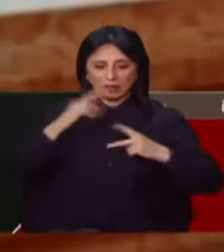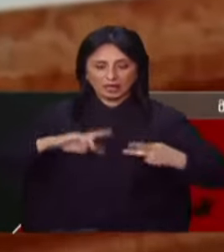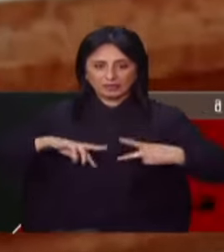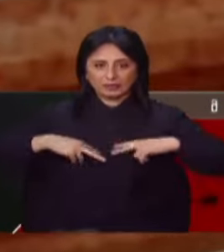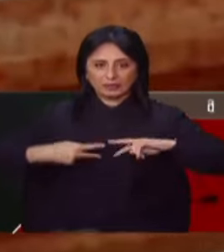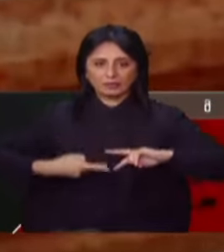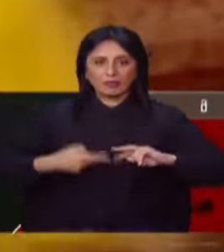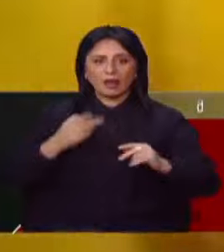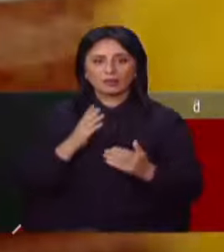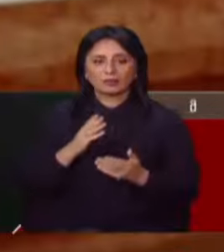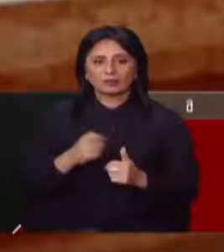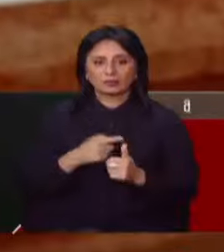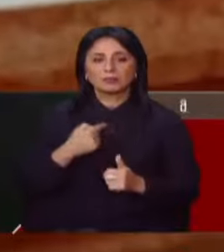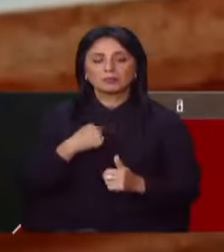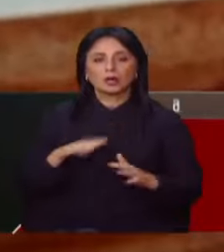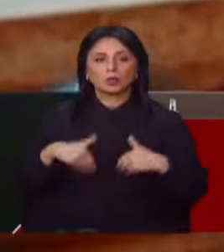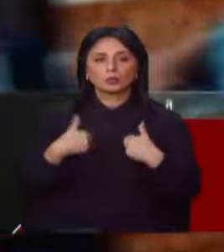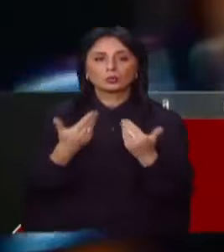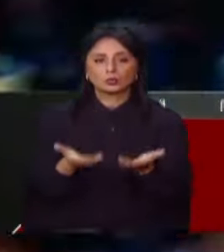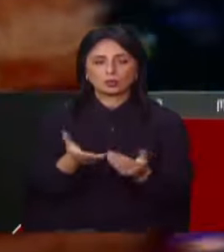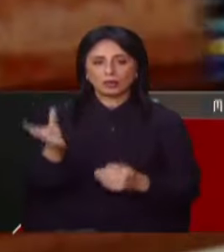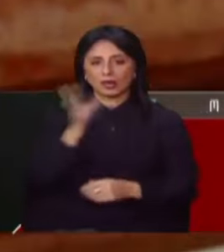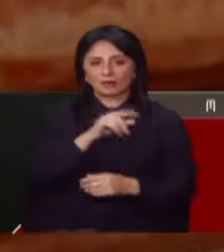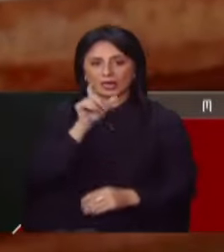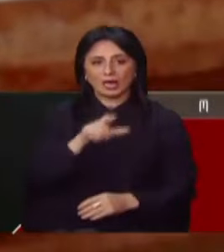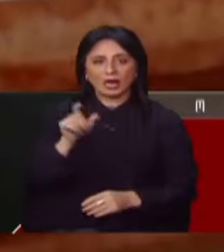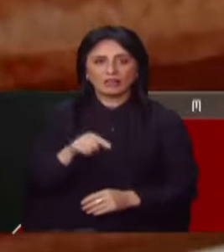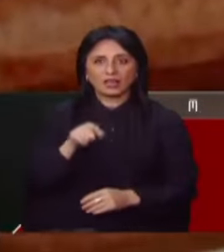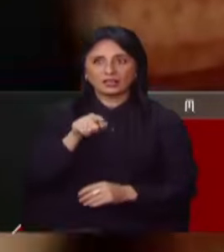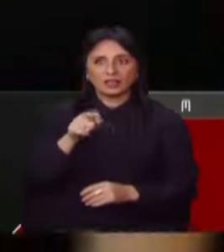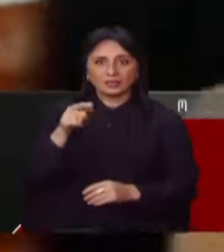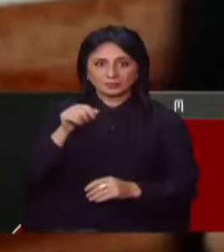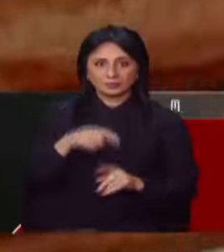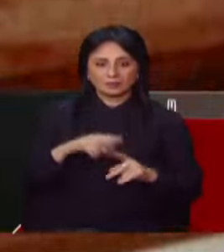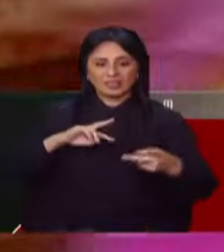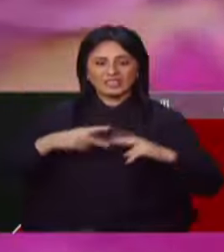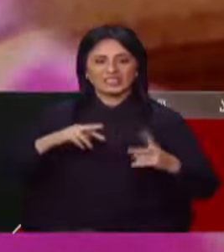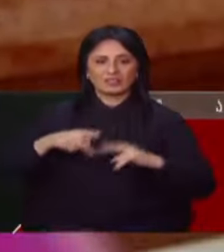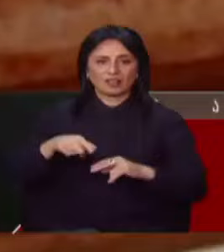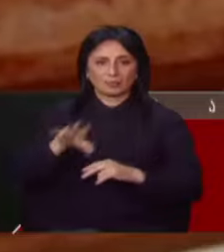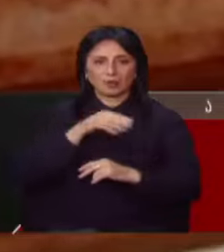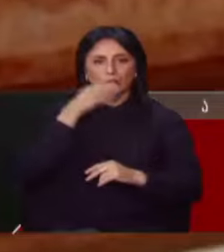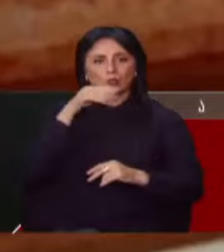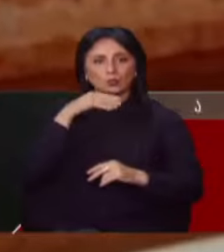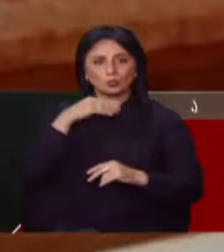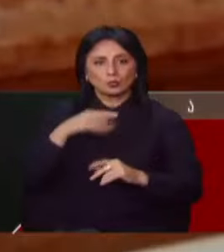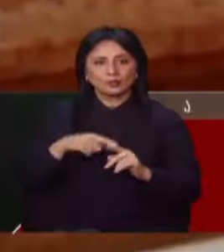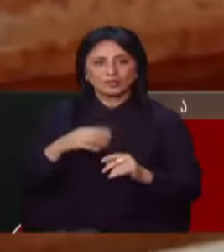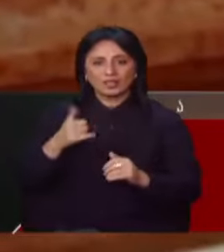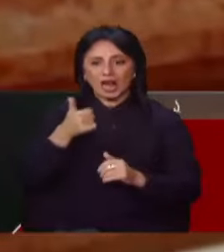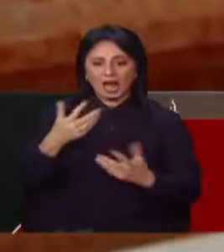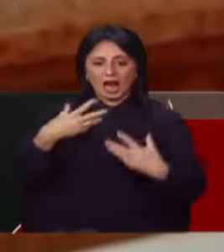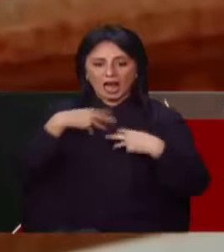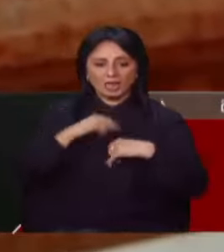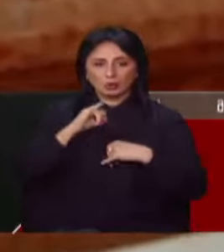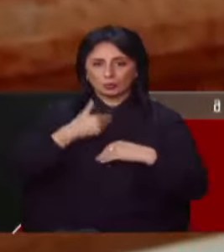ფერისცვალების დღე და მე ვუსურებ ყველა ადამიანს, რომ მასში მოეხდინოს ცვლილება, ცუდი შეცვლილი იყოს